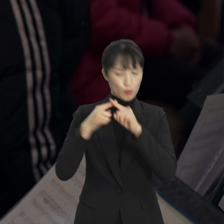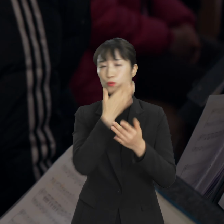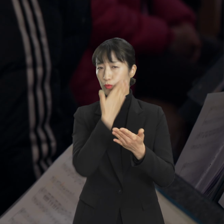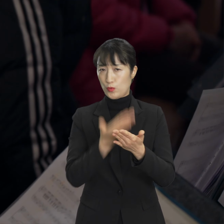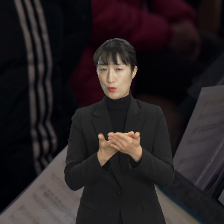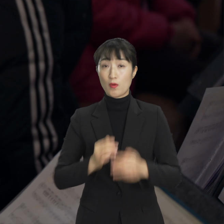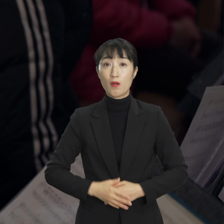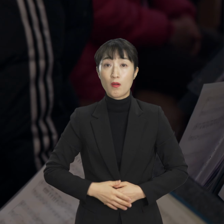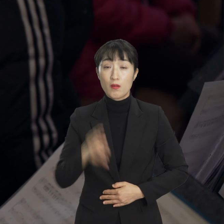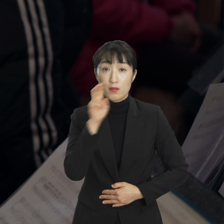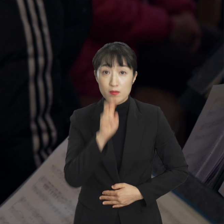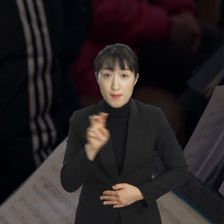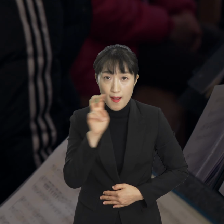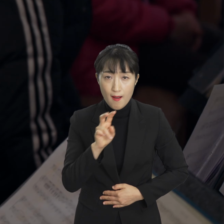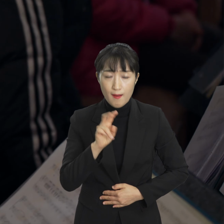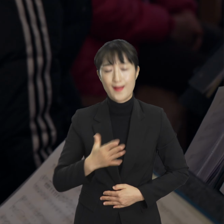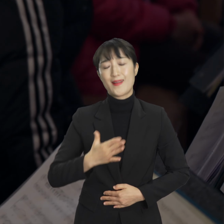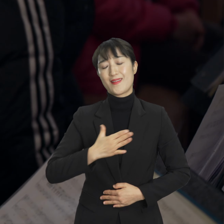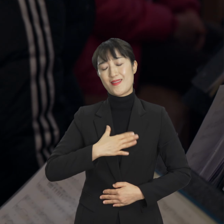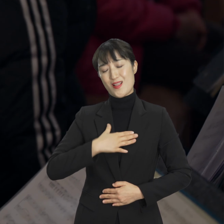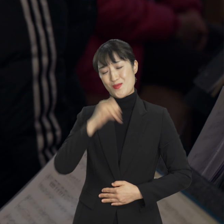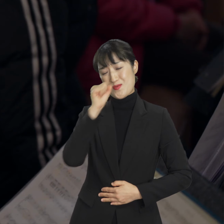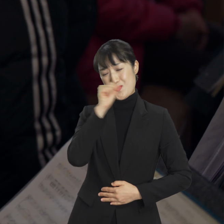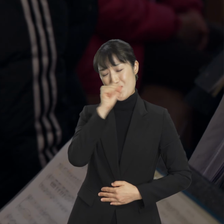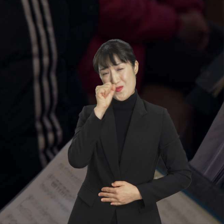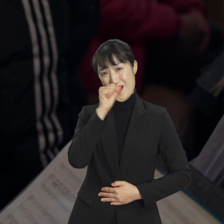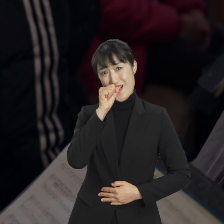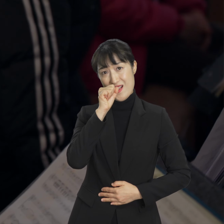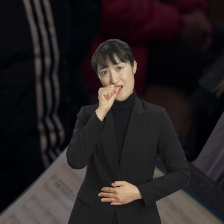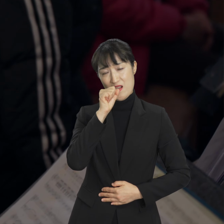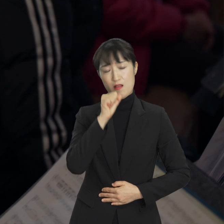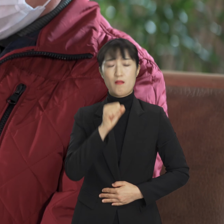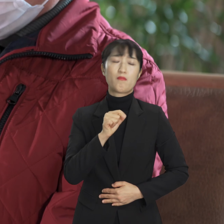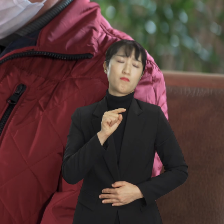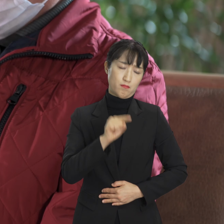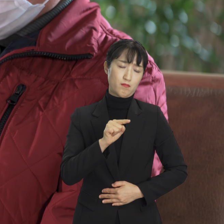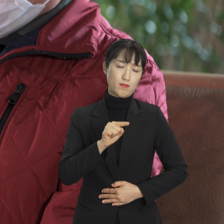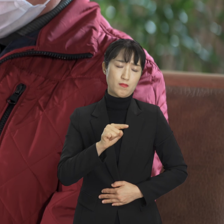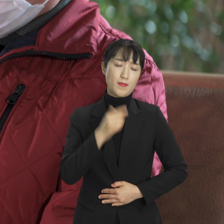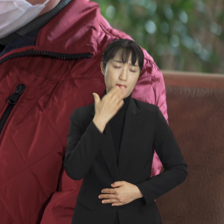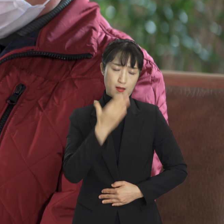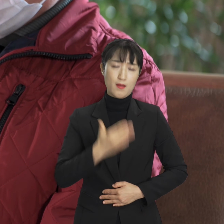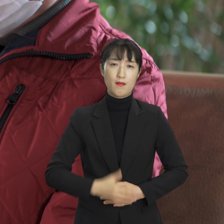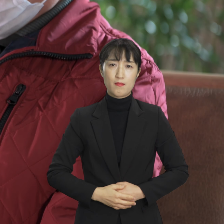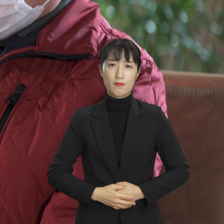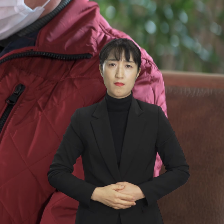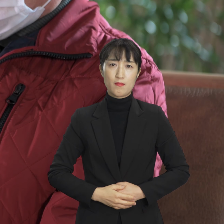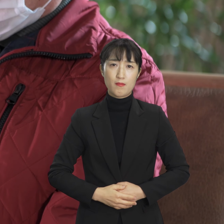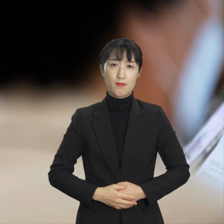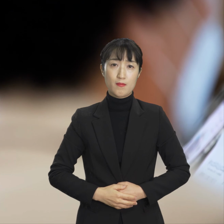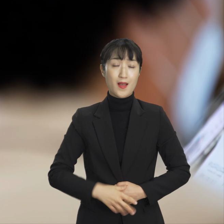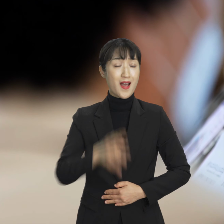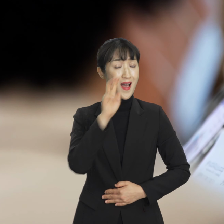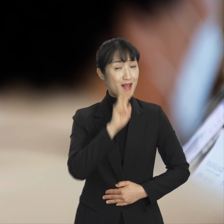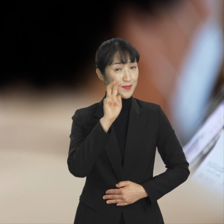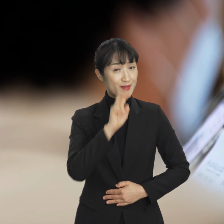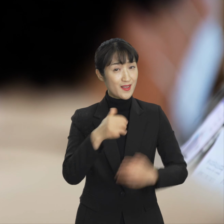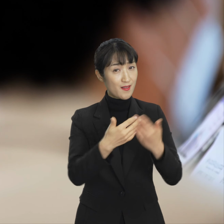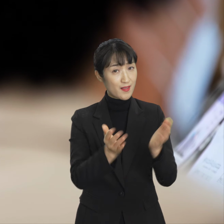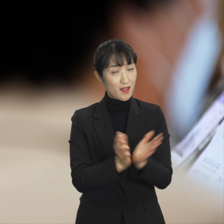거지 음악이라는게 본인이 좋아서 하지 않으면은 할 수가 없는 그런